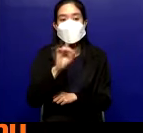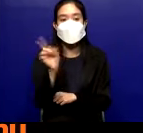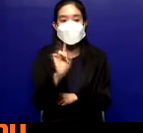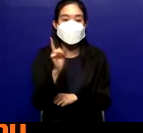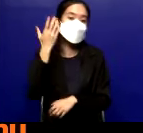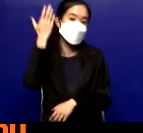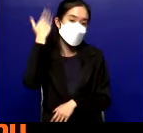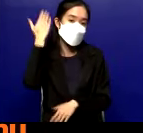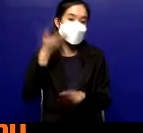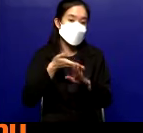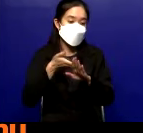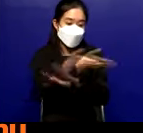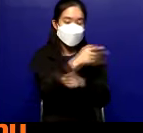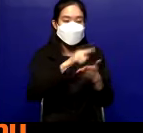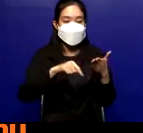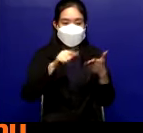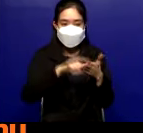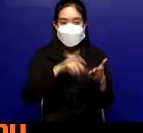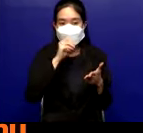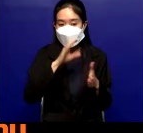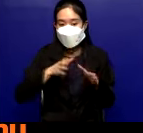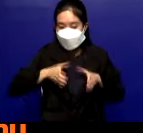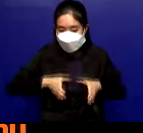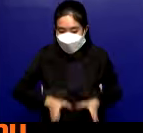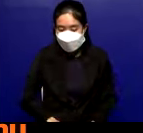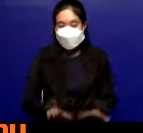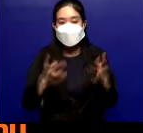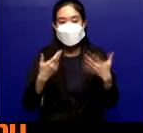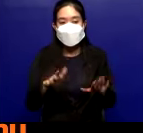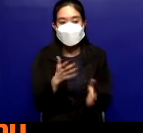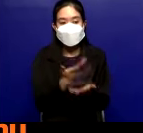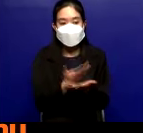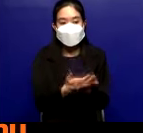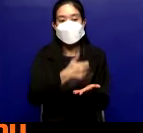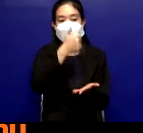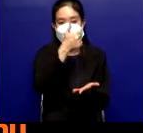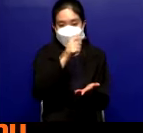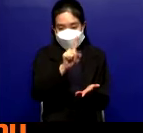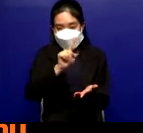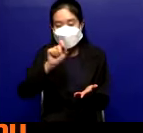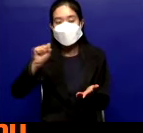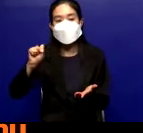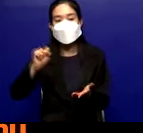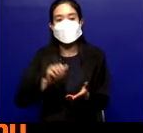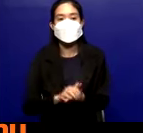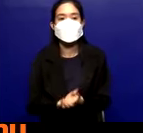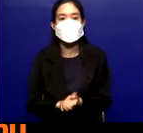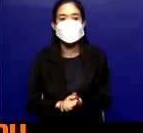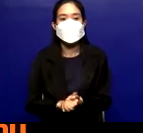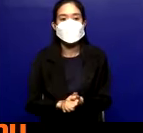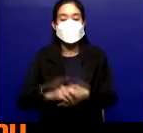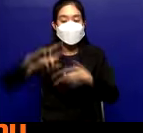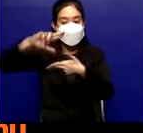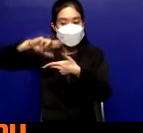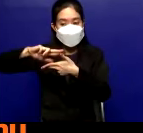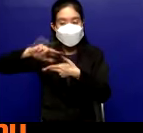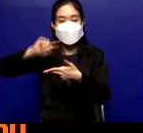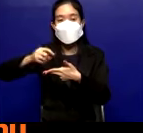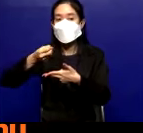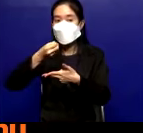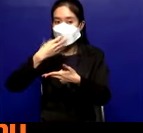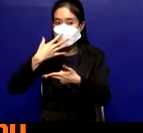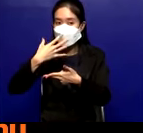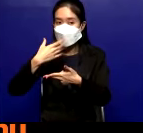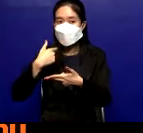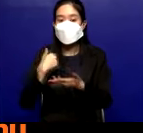เสียงไว้ที่ 1,000 บาทส่วนพรรคพลังประชารัฐชูนโยบายมารดาประชารัฐเงินอุดหนุนเด็ก 2,000